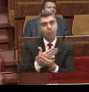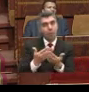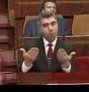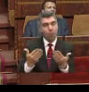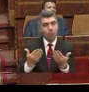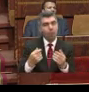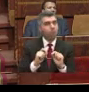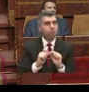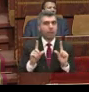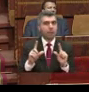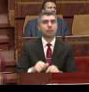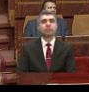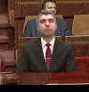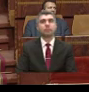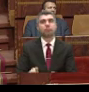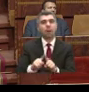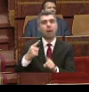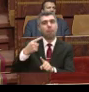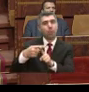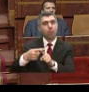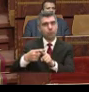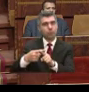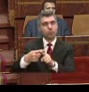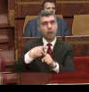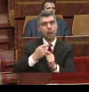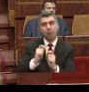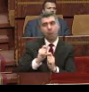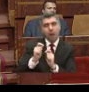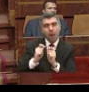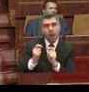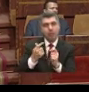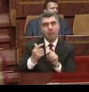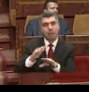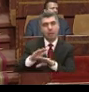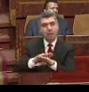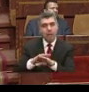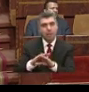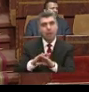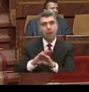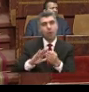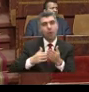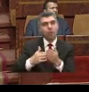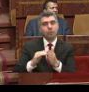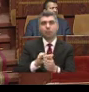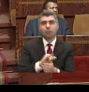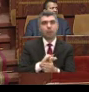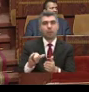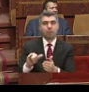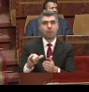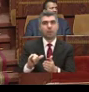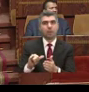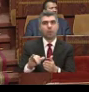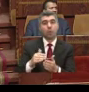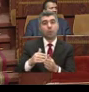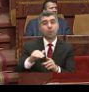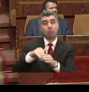بغيت نضيف، حنا ما ندخلش في النقاش السياسي والدستوري، وإلا غادي نرجعوا ما كان يقع بمجلس